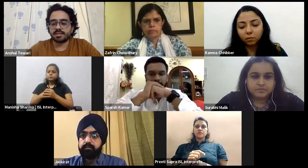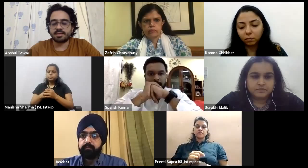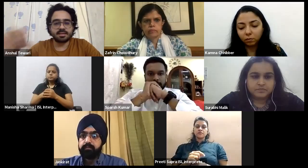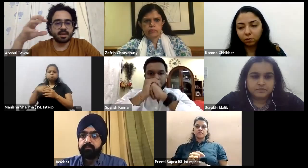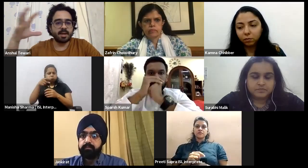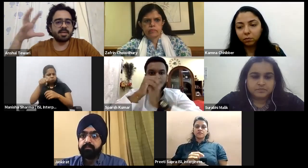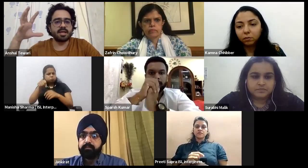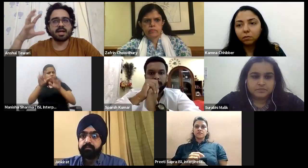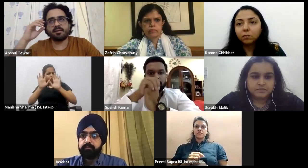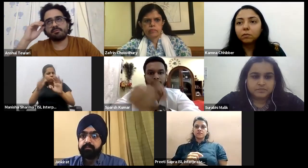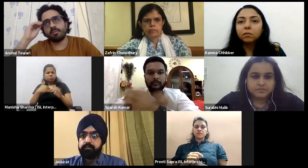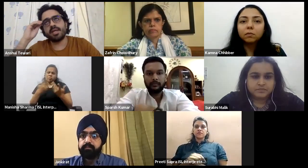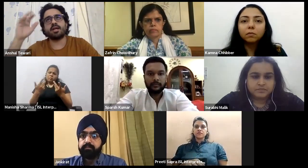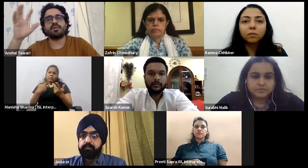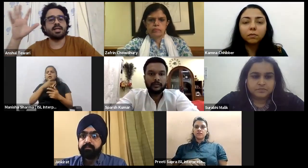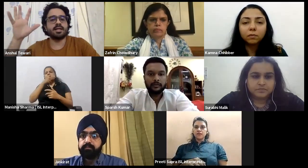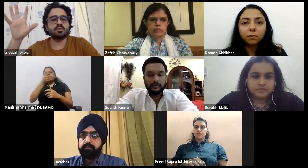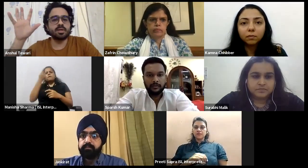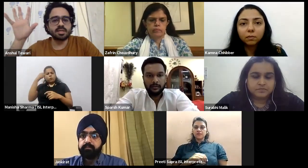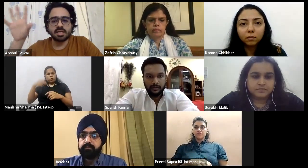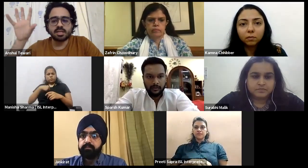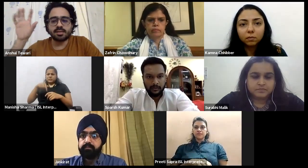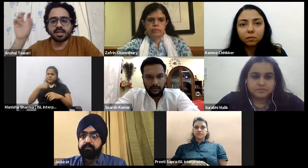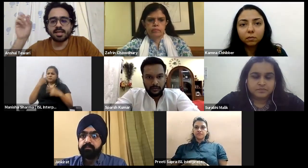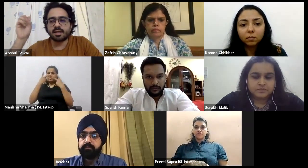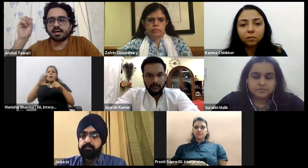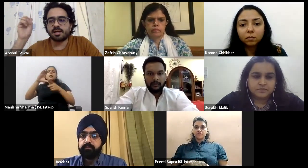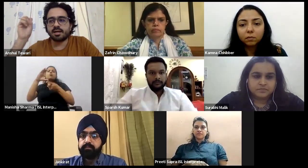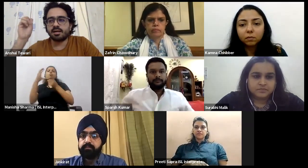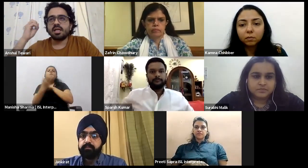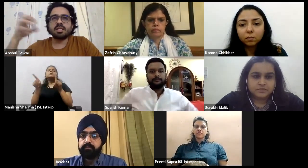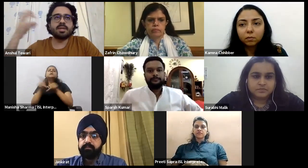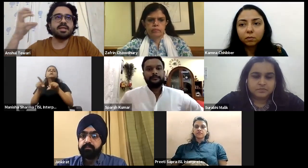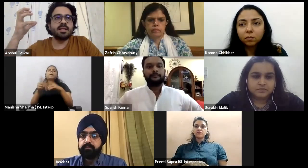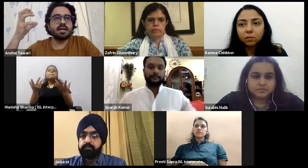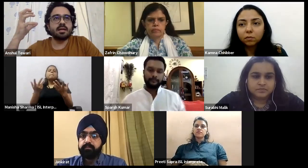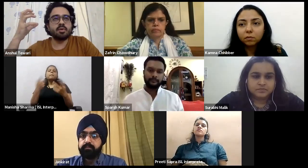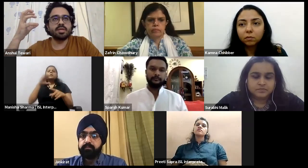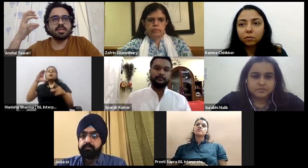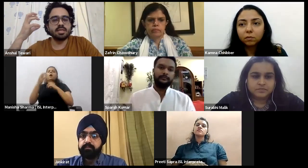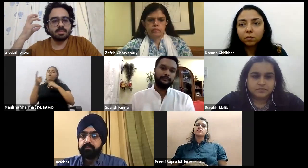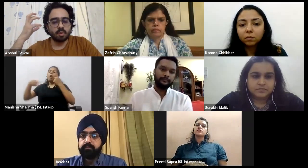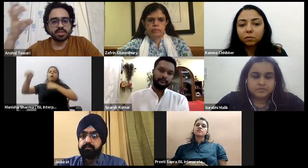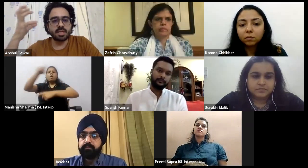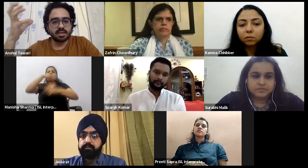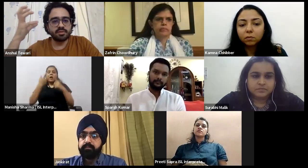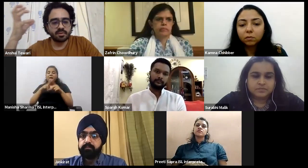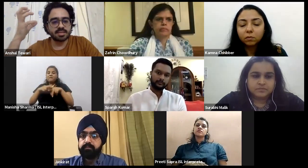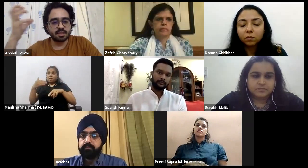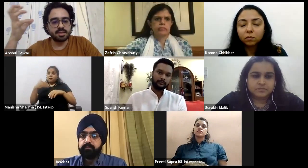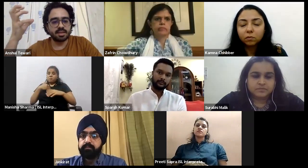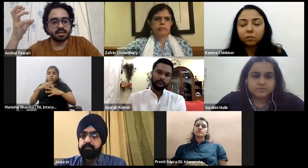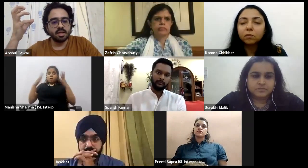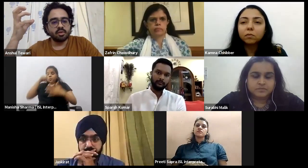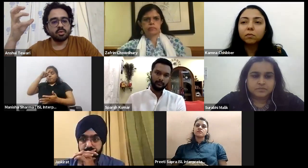there is, it's, I mean, for me it kind of indicates towards a culture. एक तरीके का कल्चर बन गया कि अगर हम लोग किसी चीज में बहुत ज्यादा